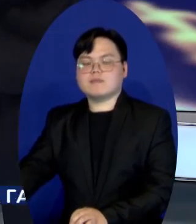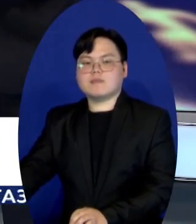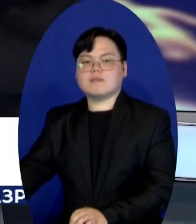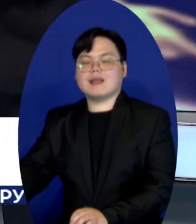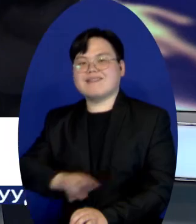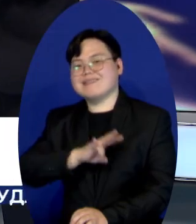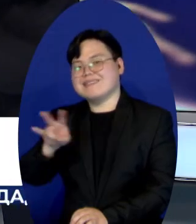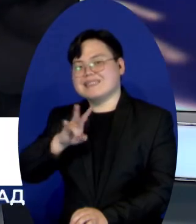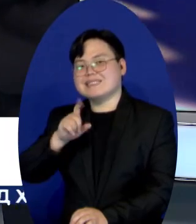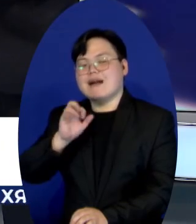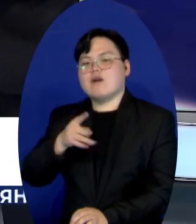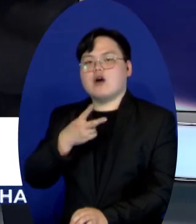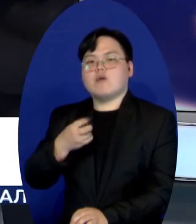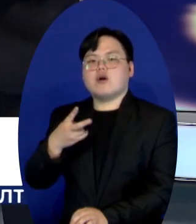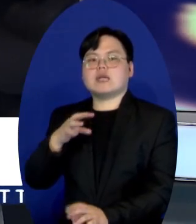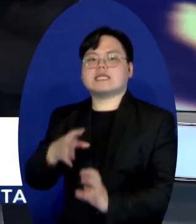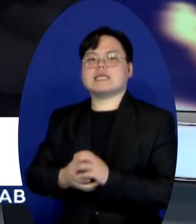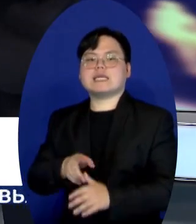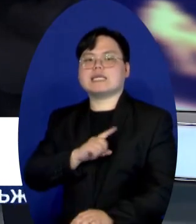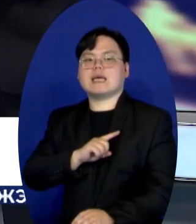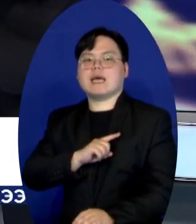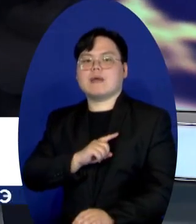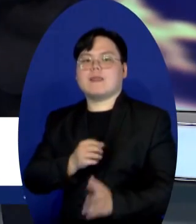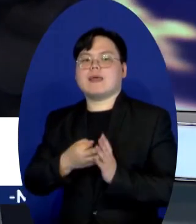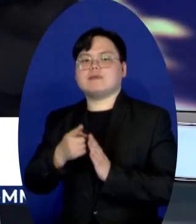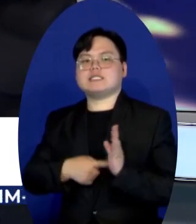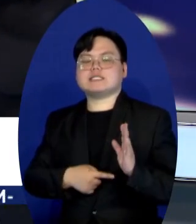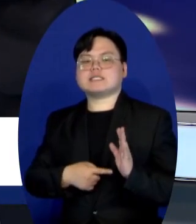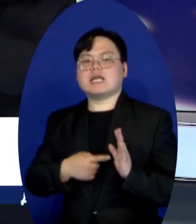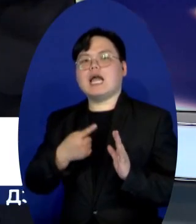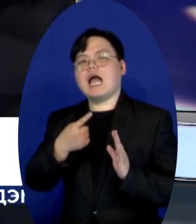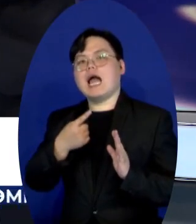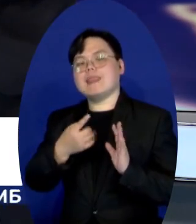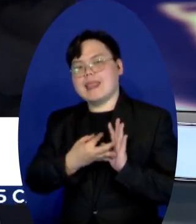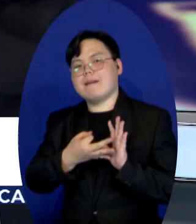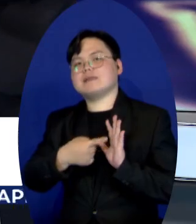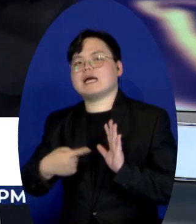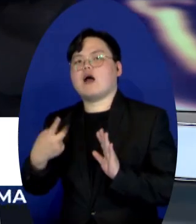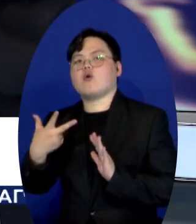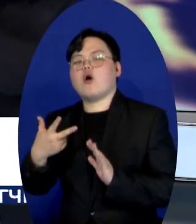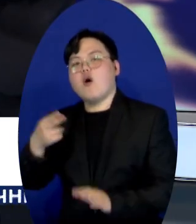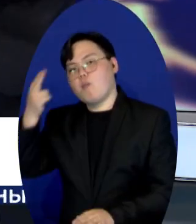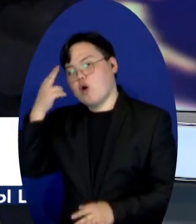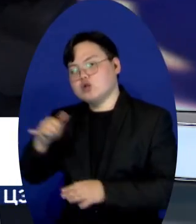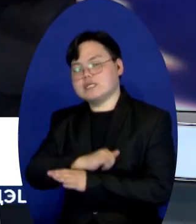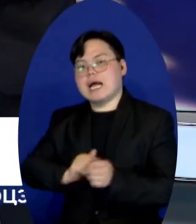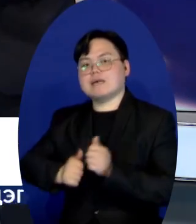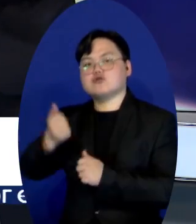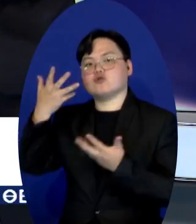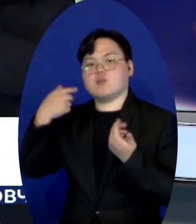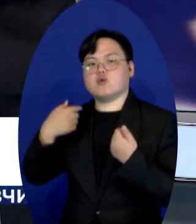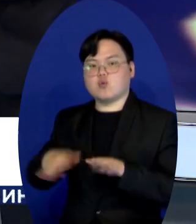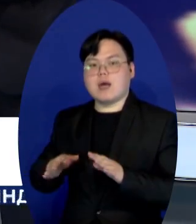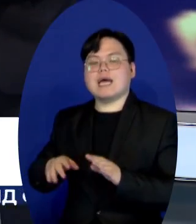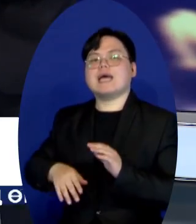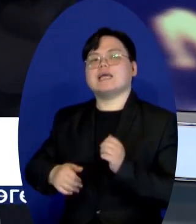Нисэх цагурын 2022 оны дэлхийн аварга шалгуулах тэмцээн энэ сарын 8-аас 13-ны өдрүүдэд Польш улсад амжилттай зохион байгуулагдаж өндөрсөн. За тэмцээнд